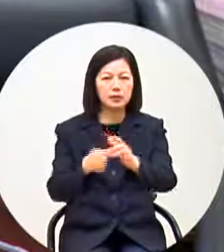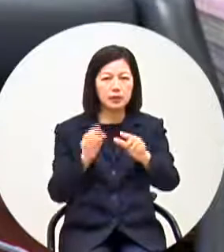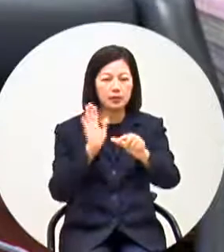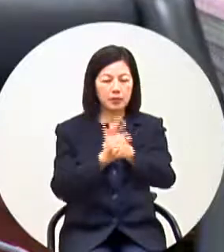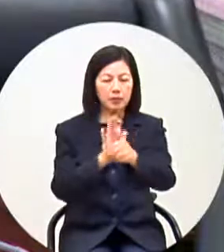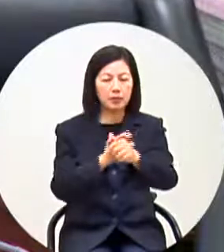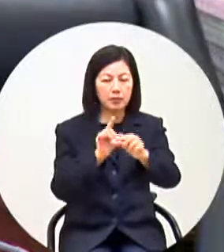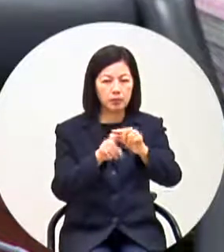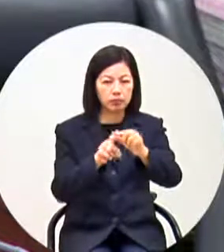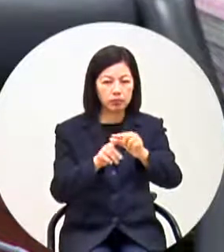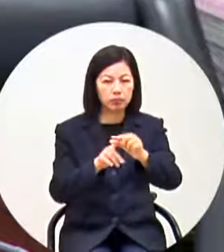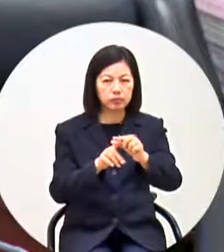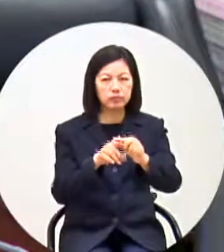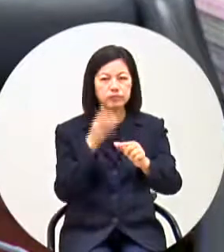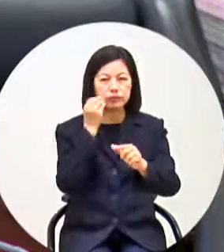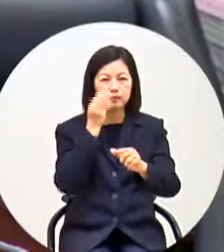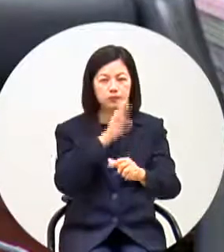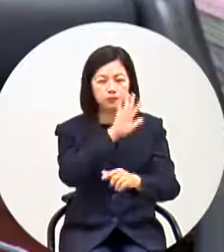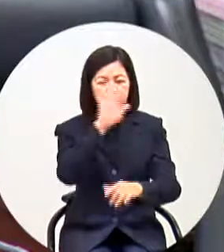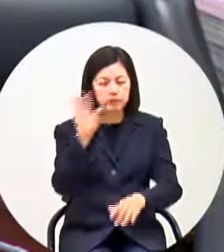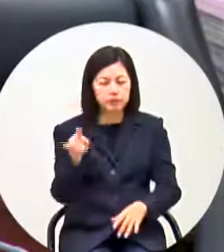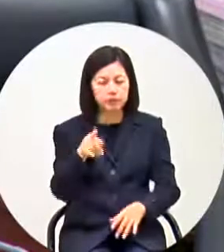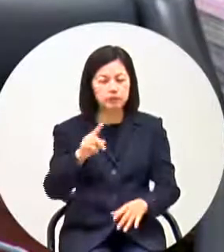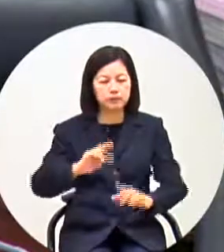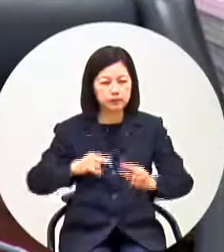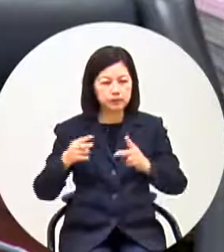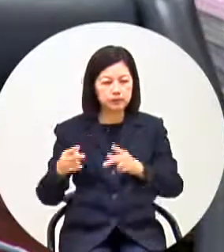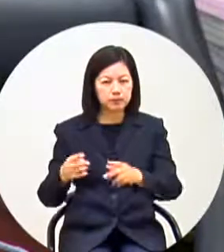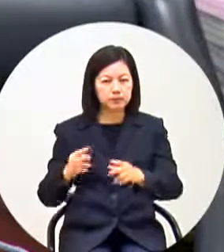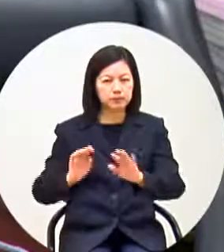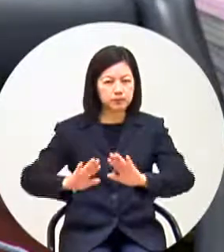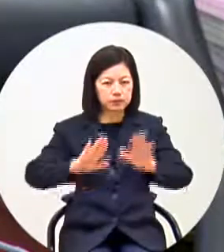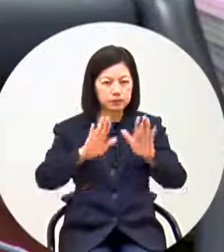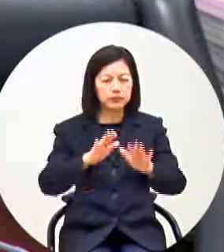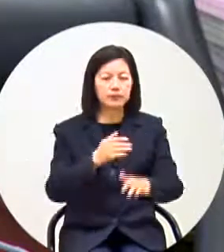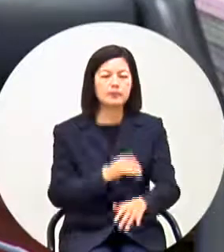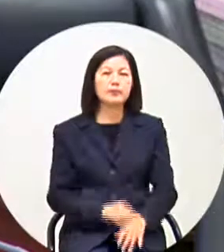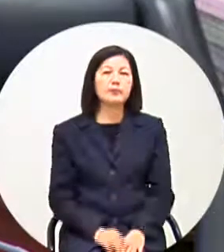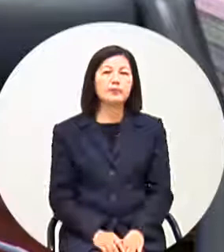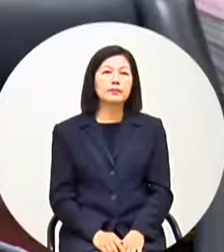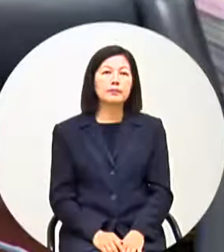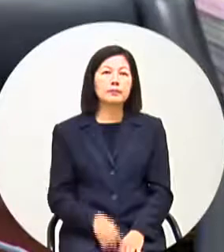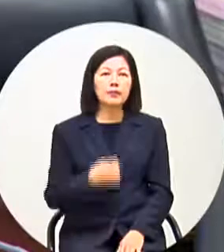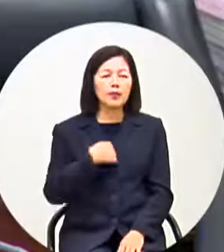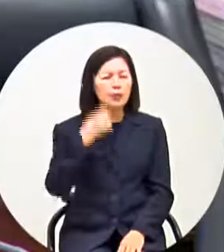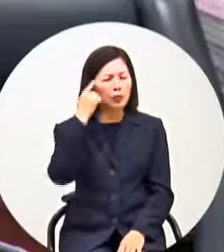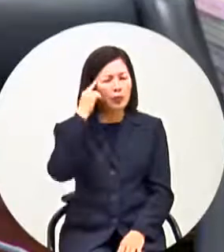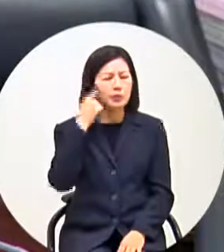啊，所以我觉得本席觉得说，那黄埔新村呐、啊、哈，